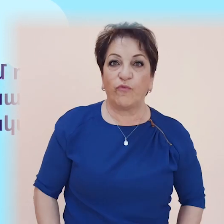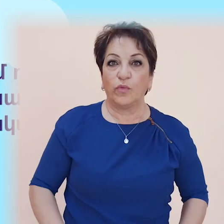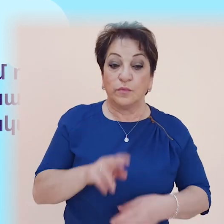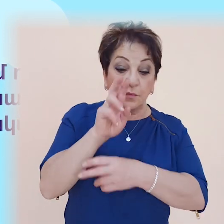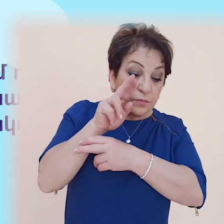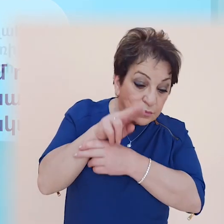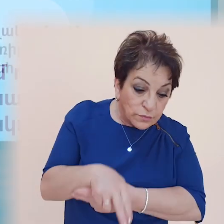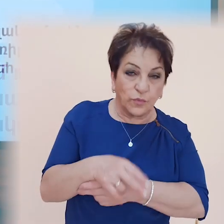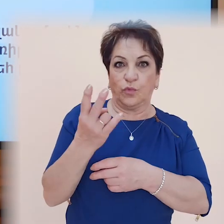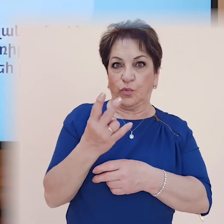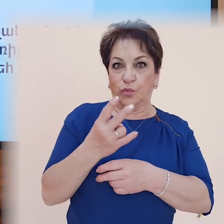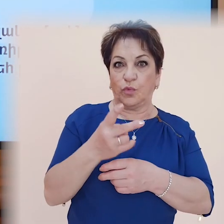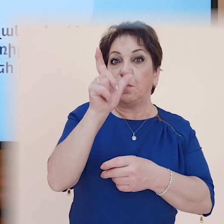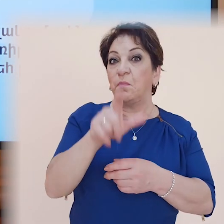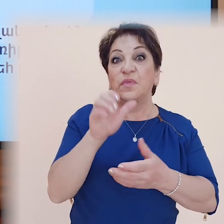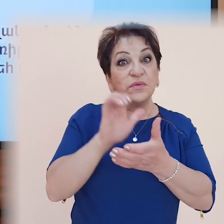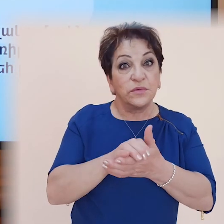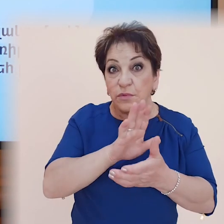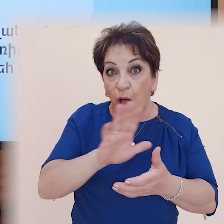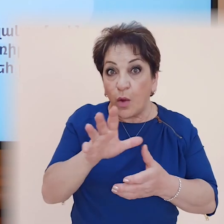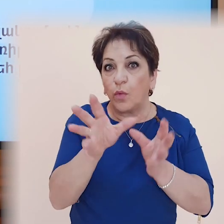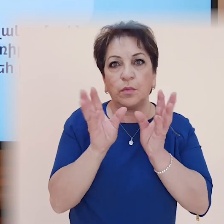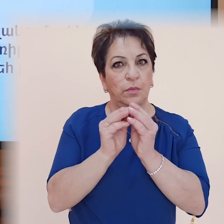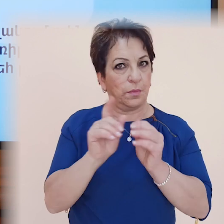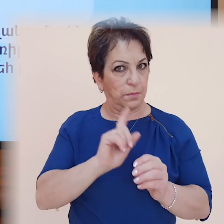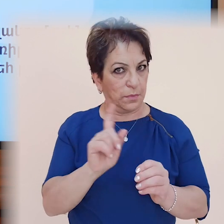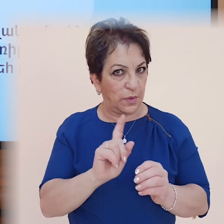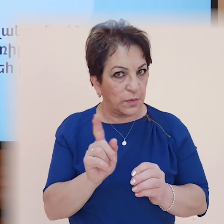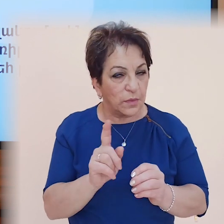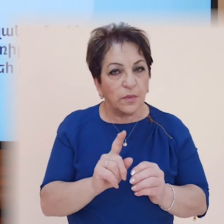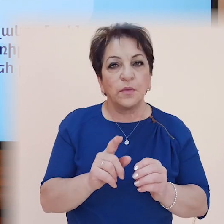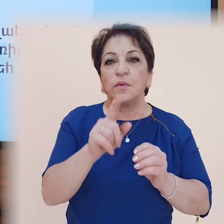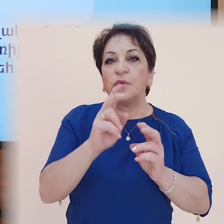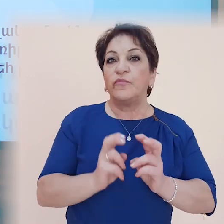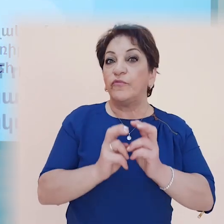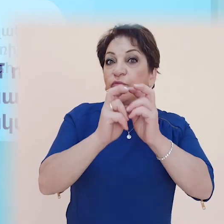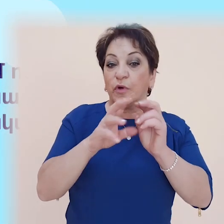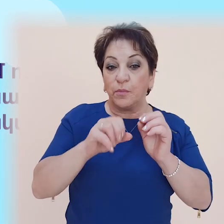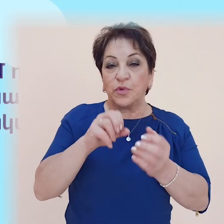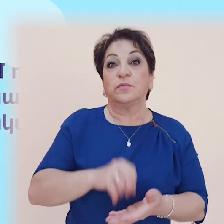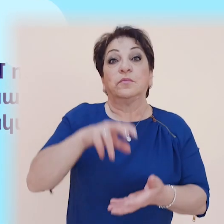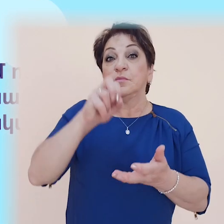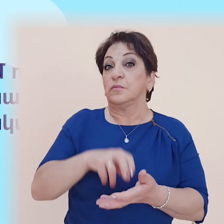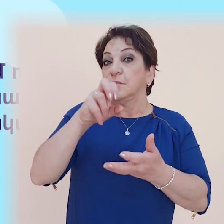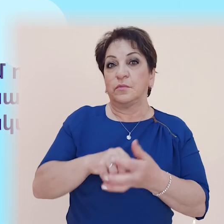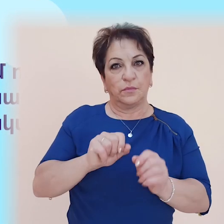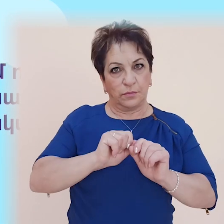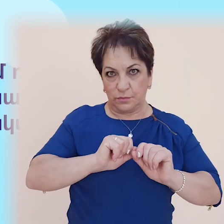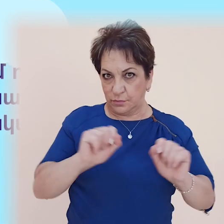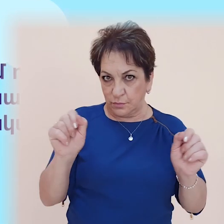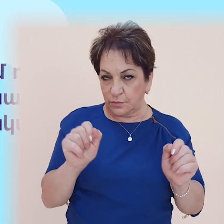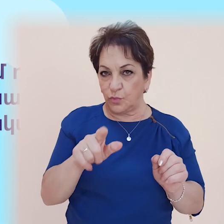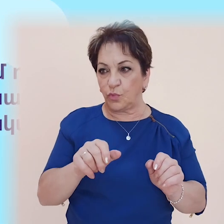Հանցանոտ մարդու հետ երբեք վերելակ մի նստիր։ Վերելակի մեջ մի թրչկոտիր և ավելոր